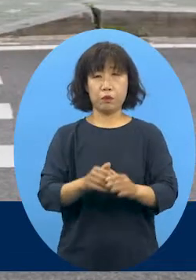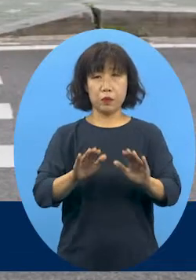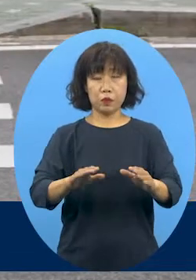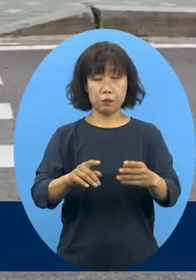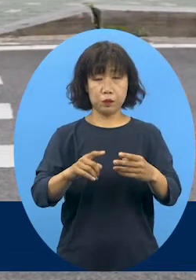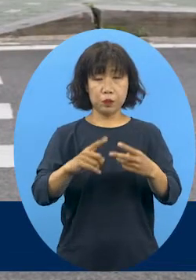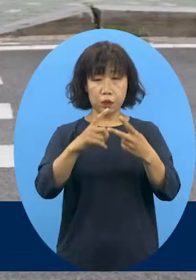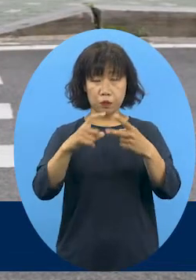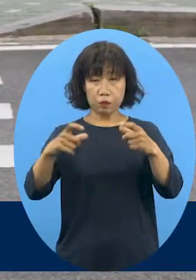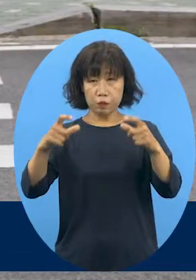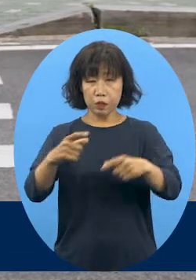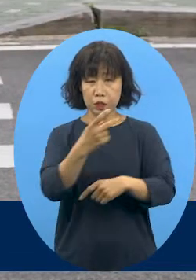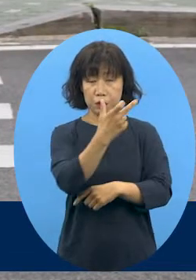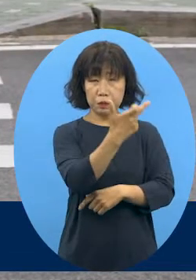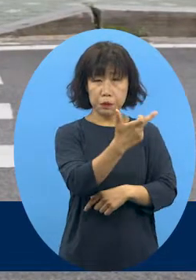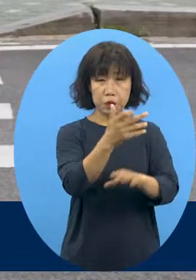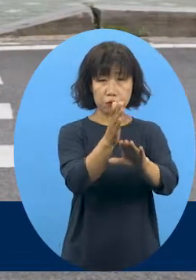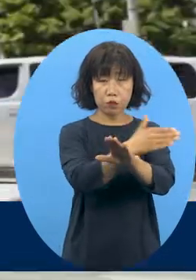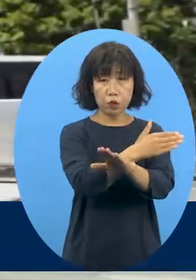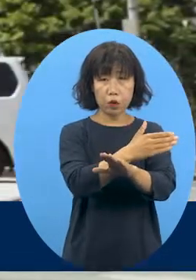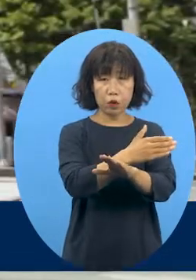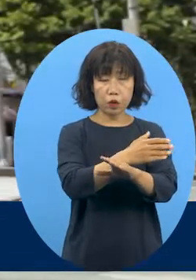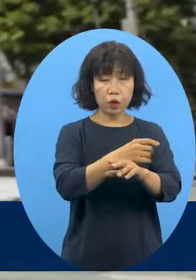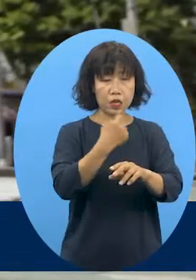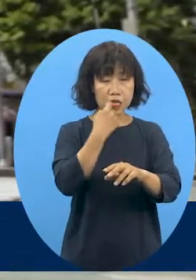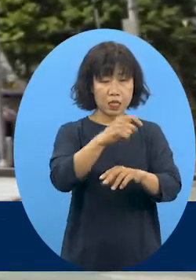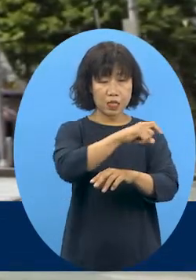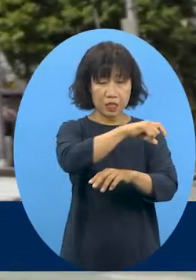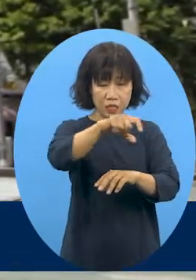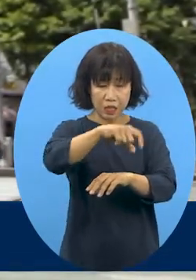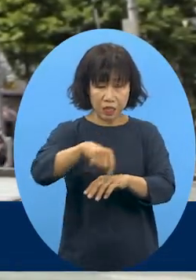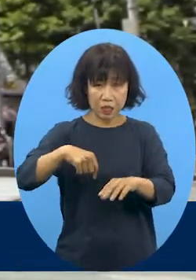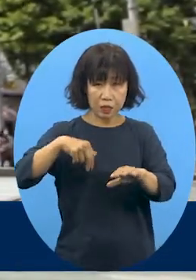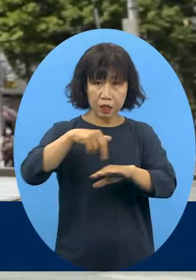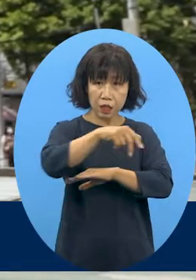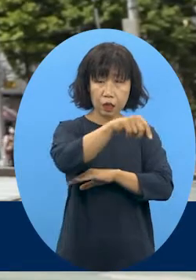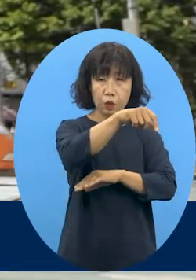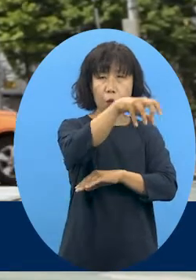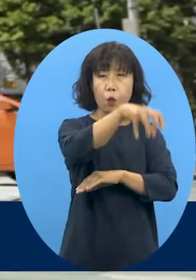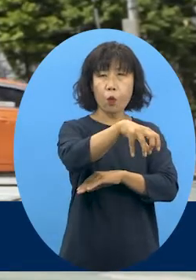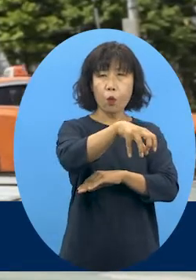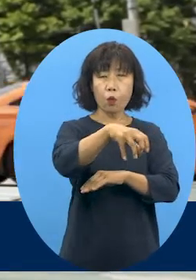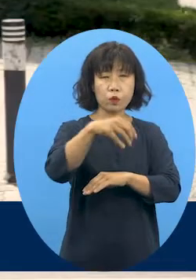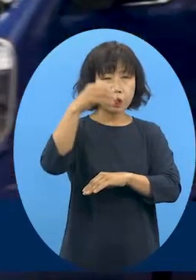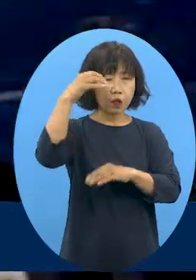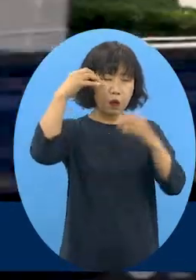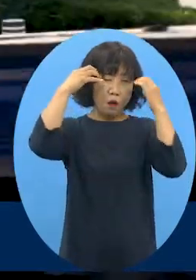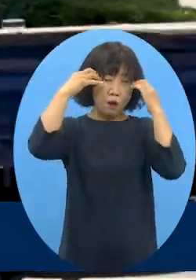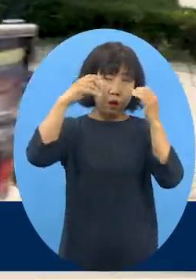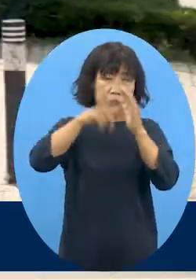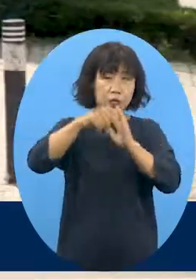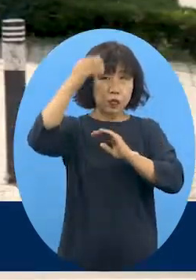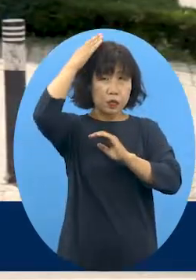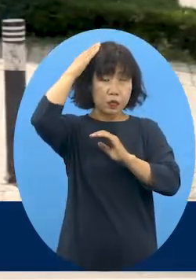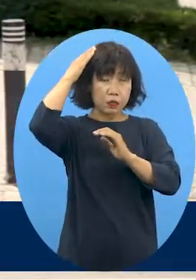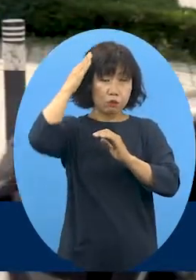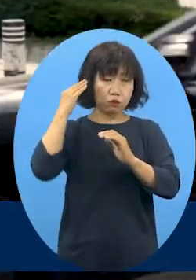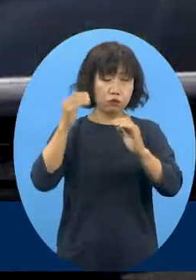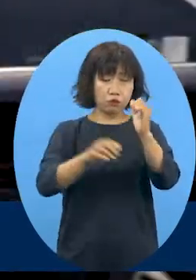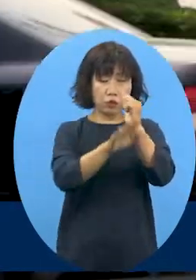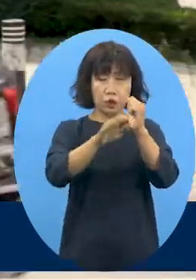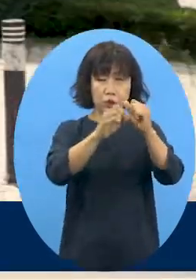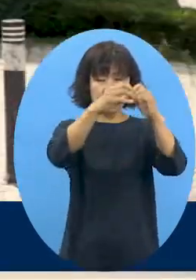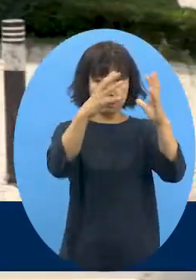동대문구는 2017년부터 주요 행당 보드와 교통 섬 의 폭염대비 무더위 그늘막을 설치해 운영해 왔으며